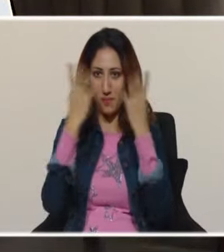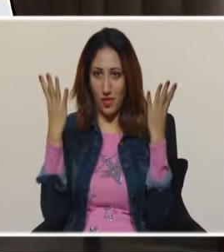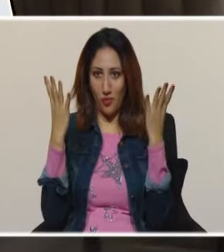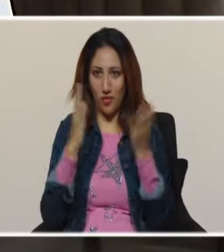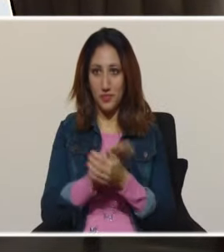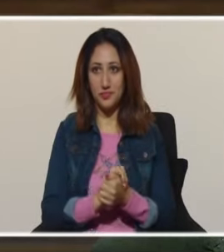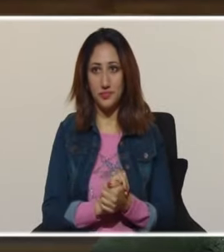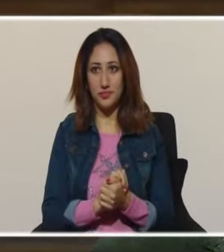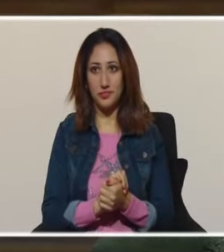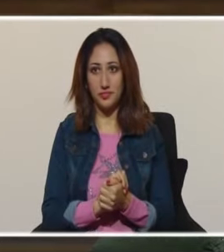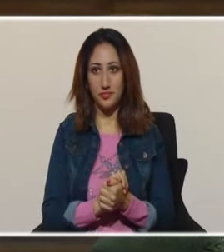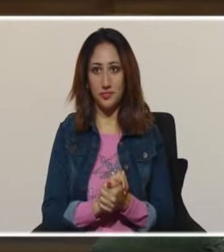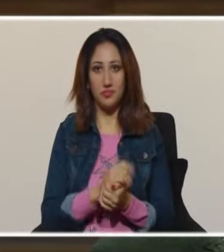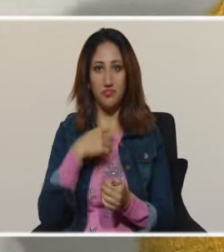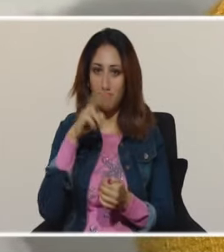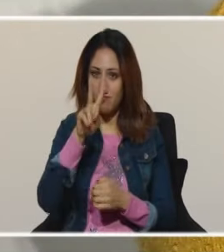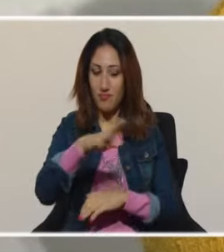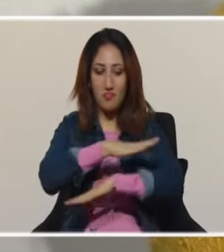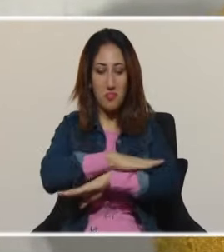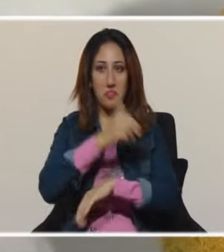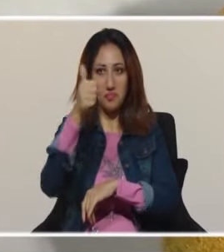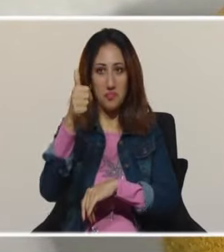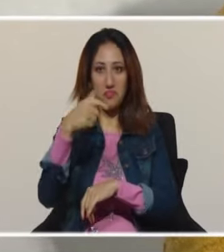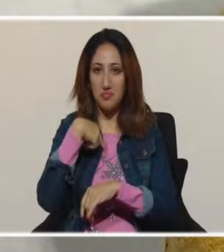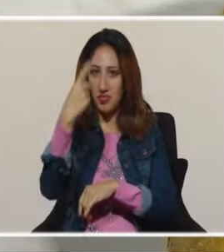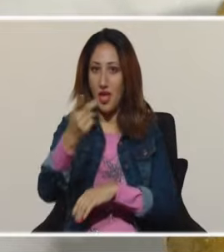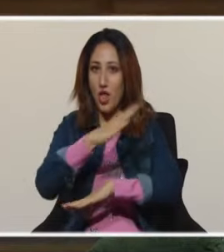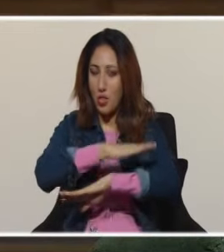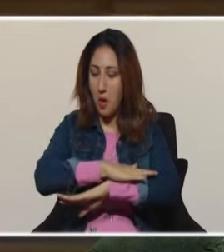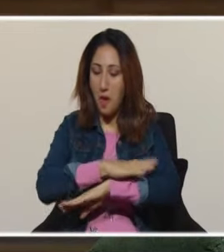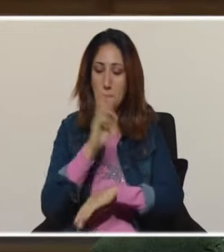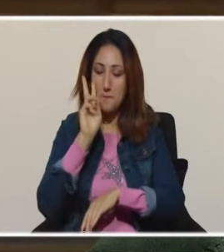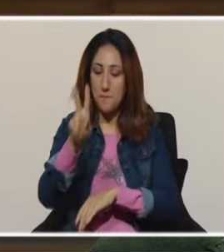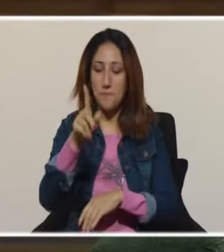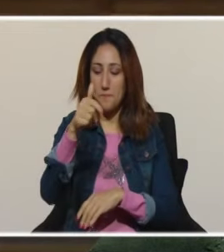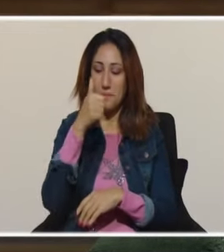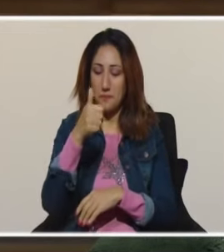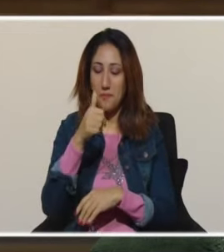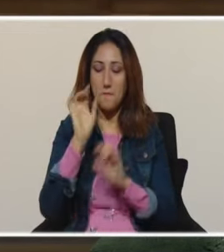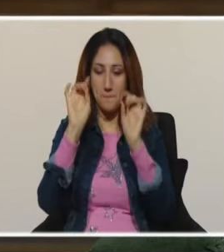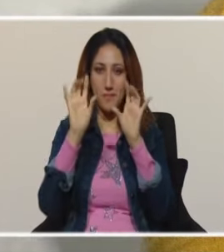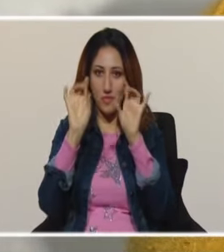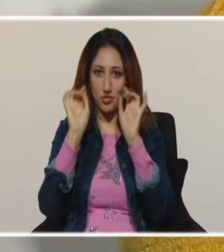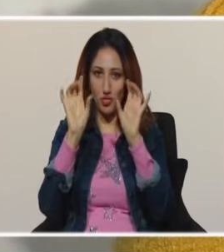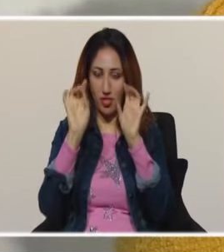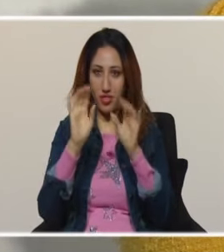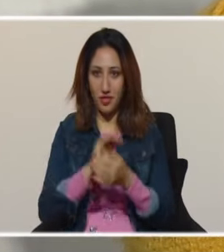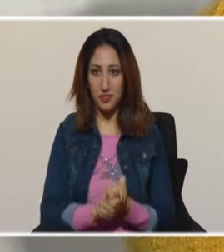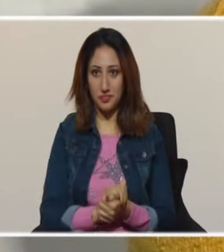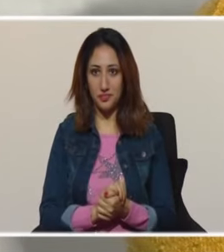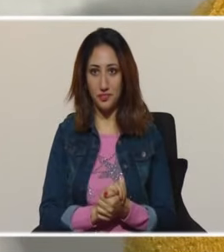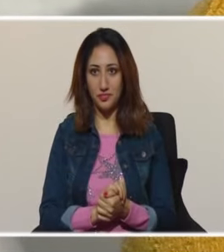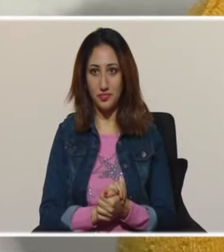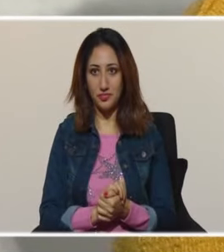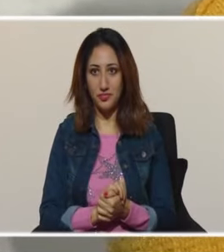نورة انا بحترمك قوي. ربنا يخليك. بجد انت بنتي ما شاء الله عليك. لما